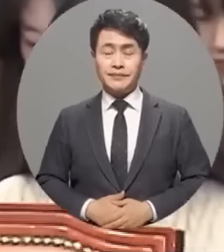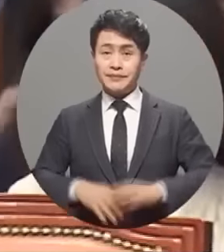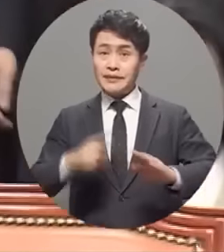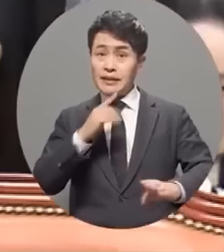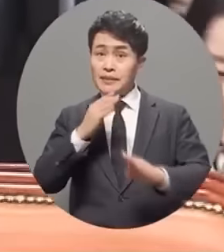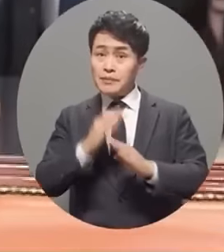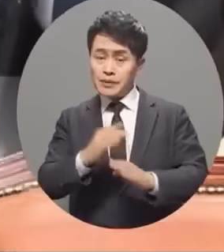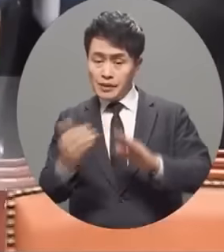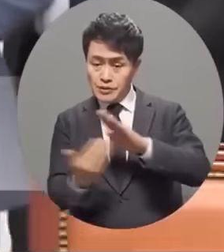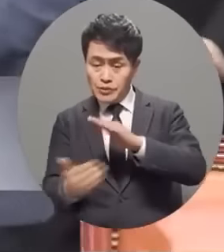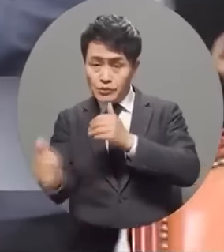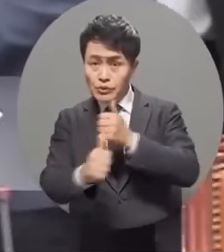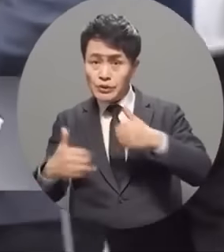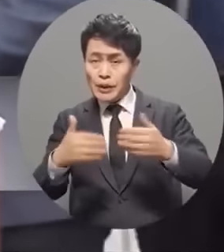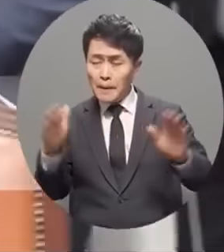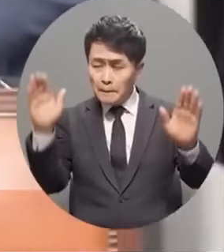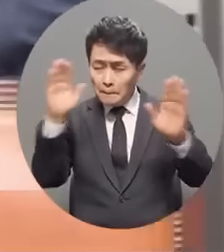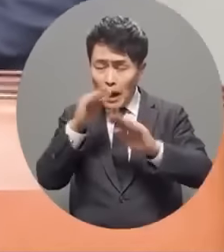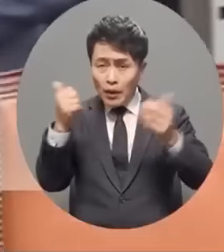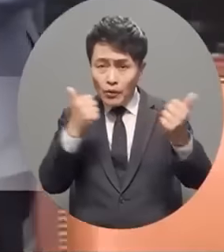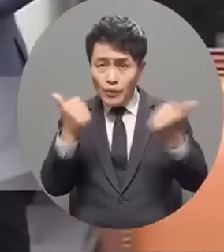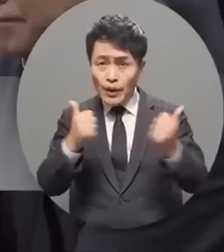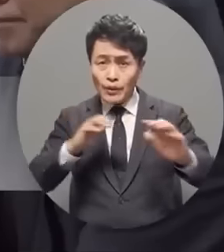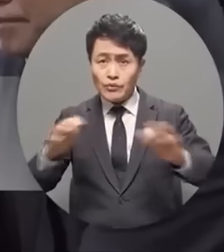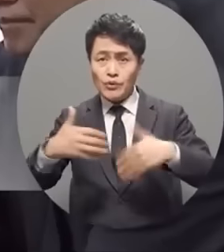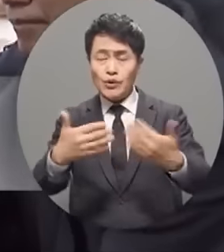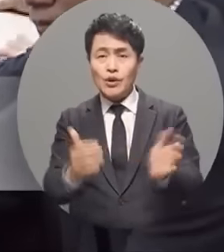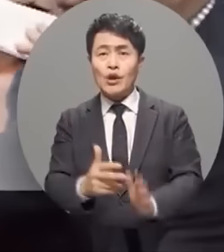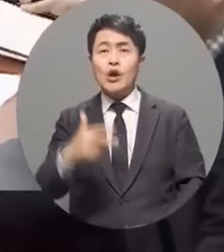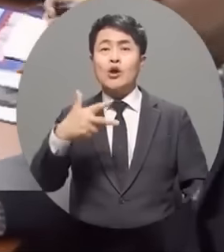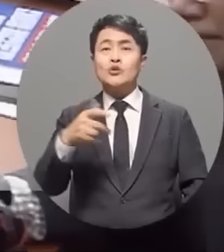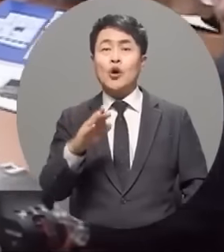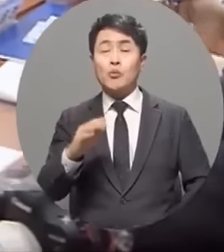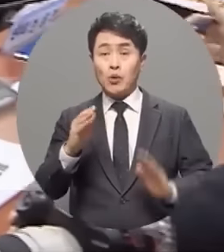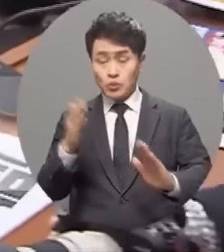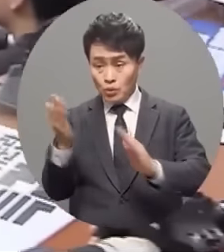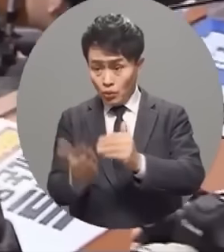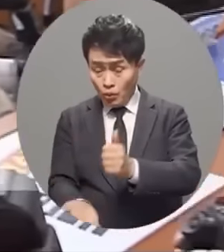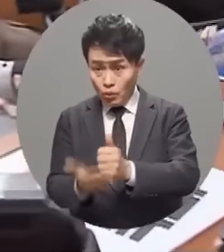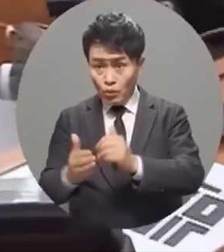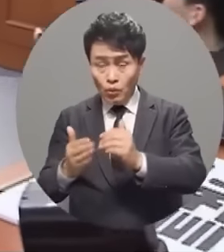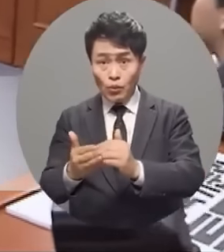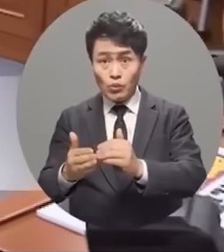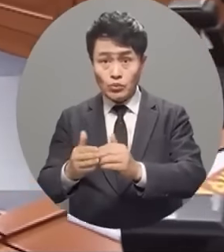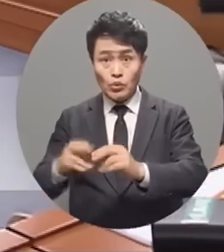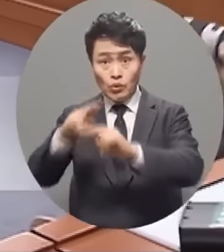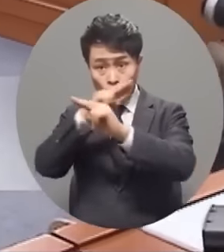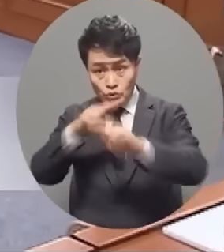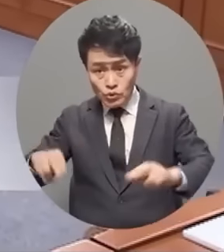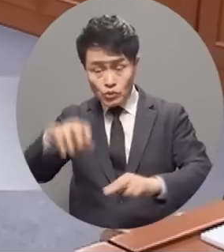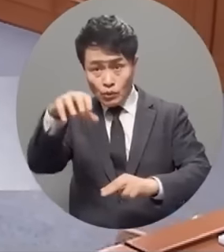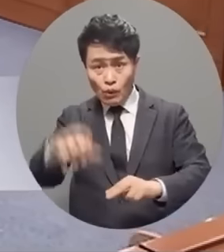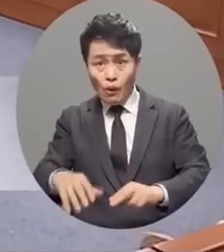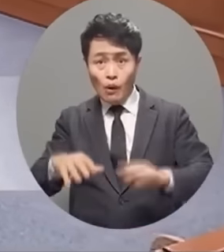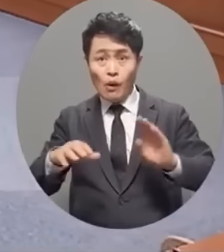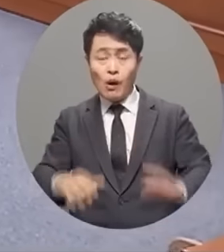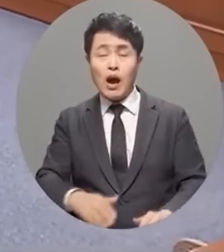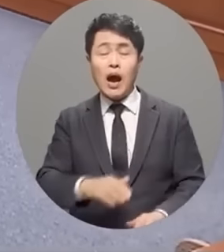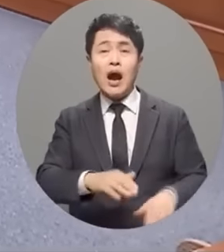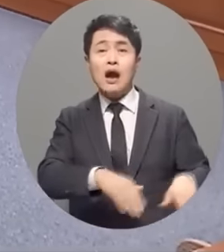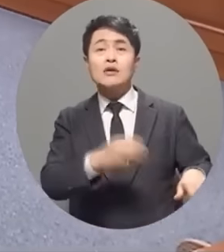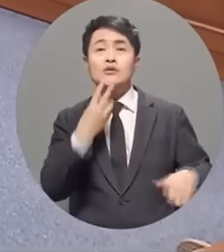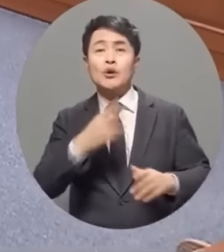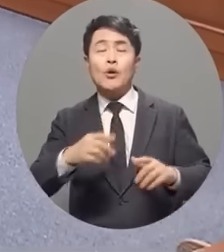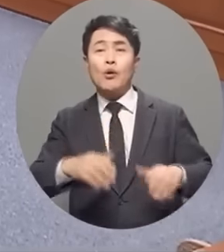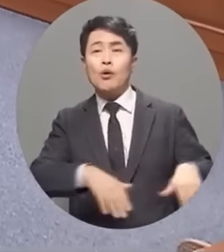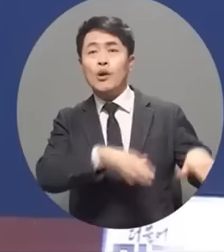민주당 최고위원회는 심야 회의 끝에 정봉주 후보의 공천을 취소한 서울 강북을에서 전략 경선을 하기로